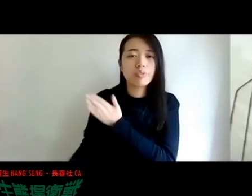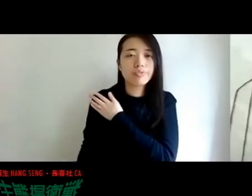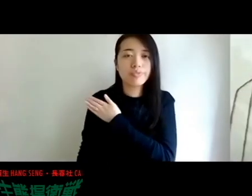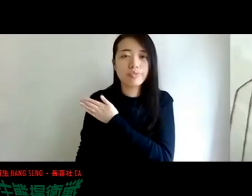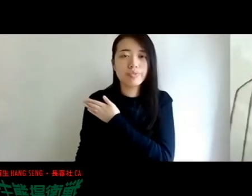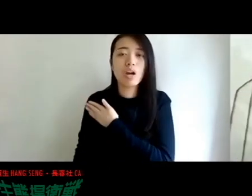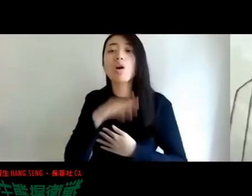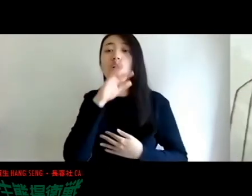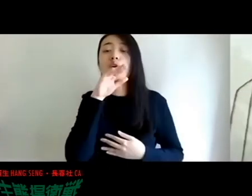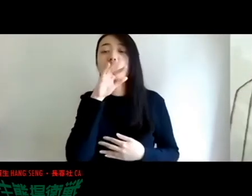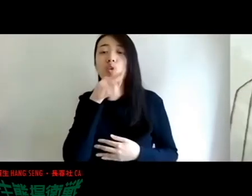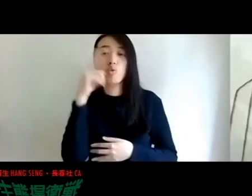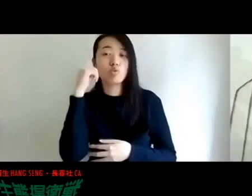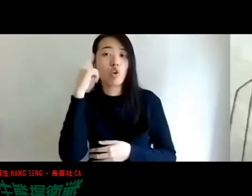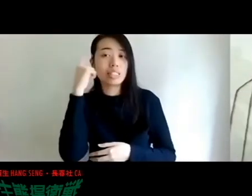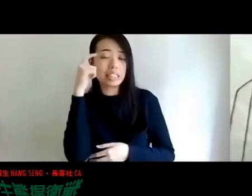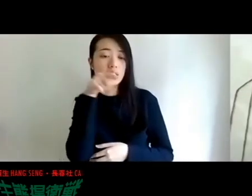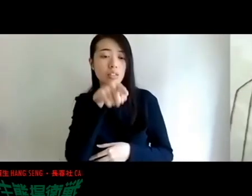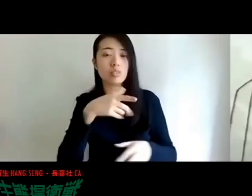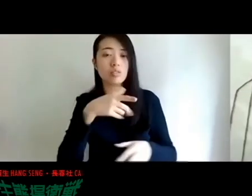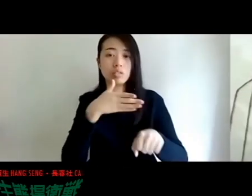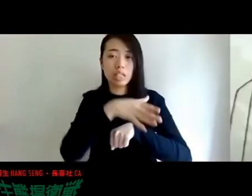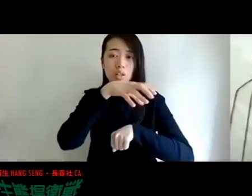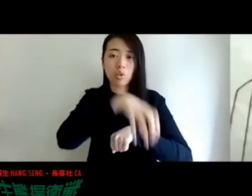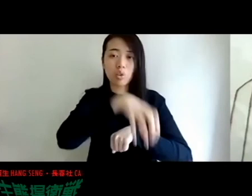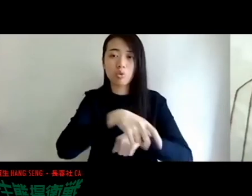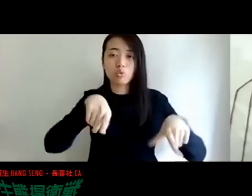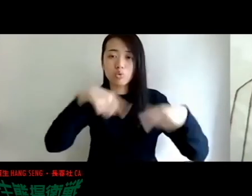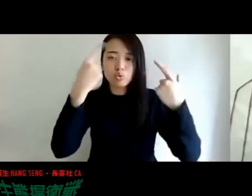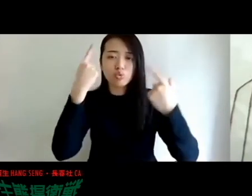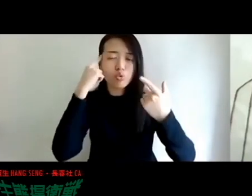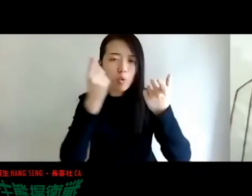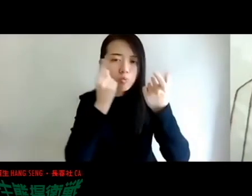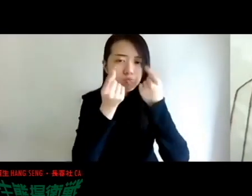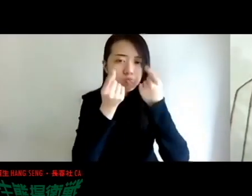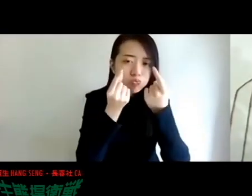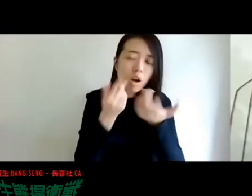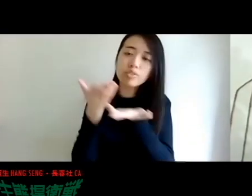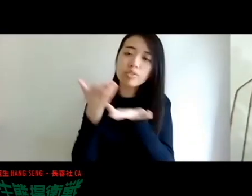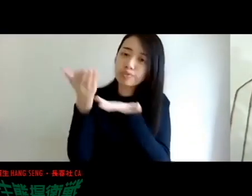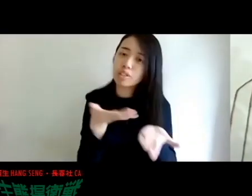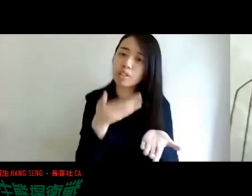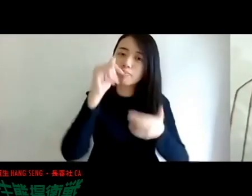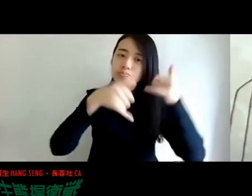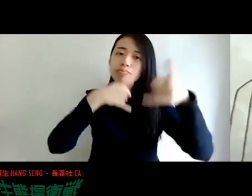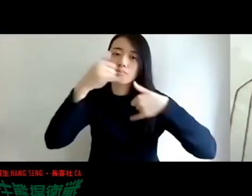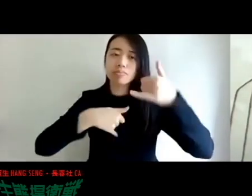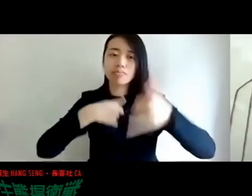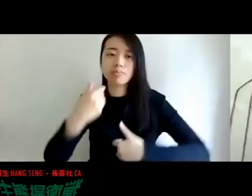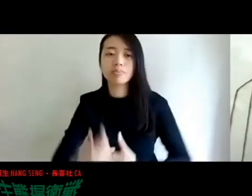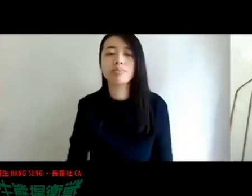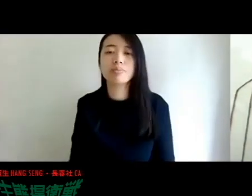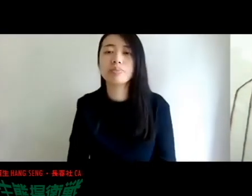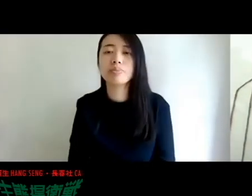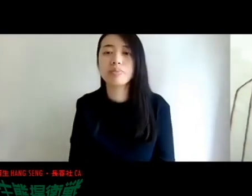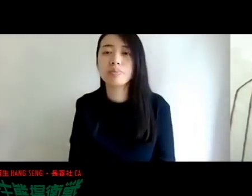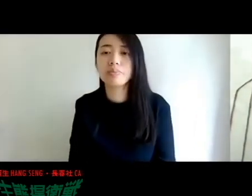識多啲社區樹木咧，咁我都歡迎大家咧去參與嘅。咁